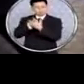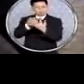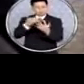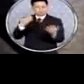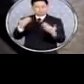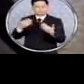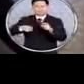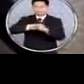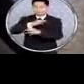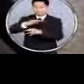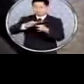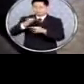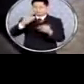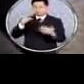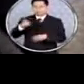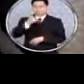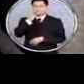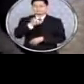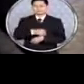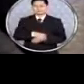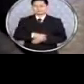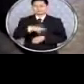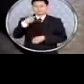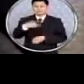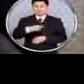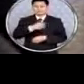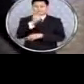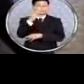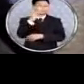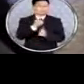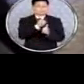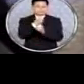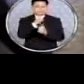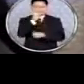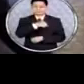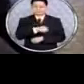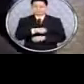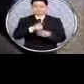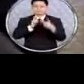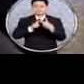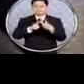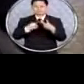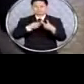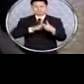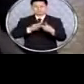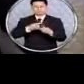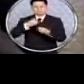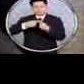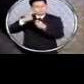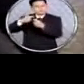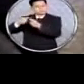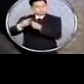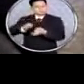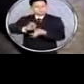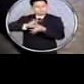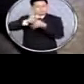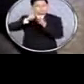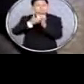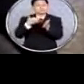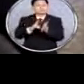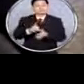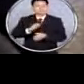营的一个文化人，我们也要避免政治的操弄。第二，我会逐年增加文化的预算，